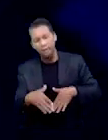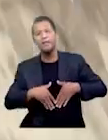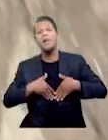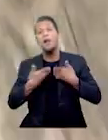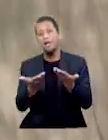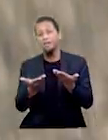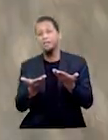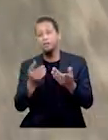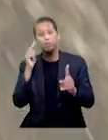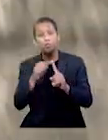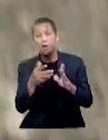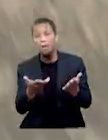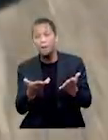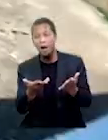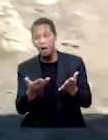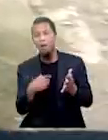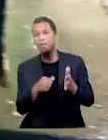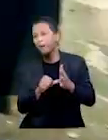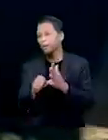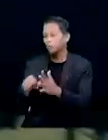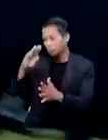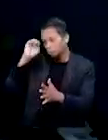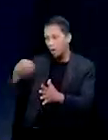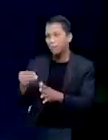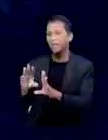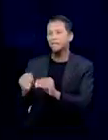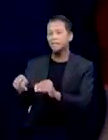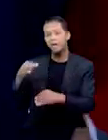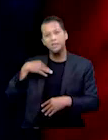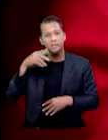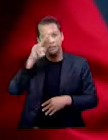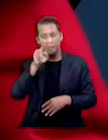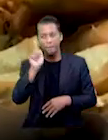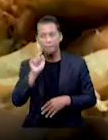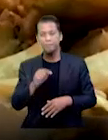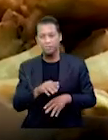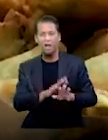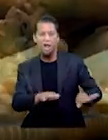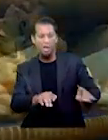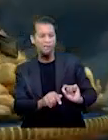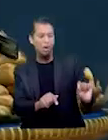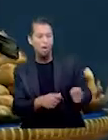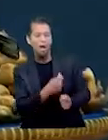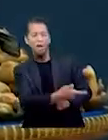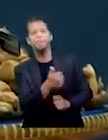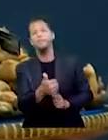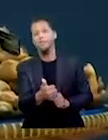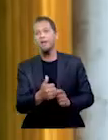satu, untuk membantu suami yang bekerja sebagai petugas keamanan dan menyekolahkan anak-anaknya. Kalau